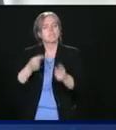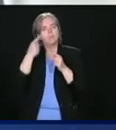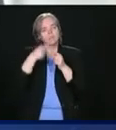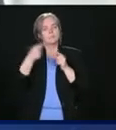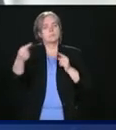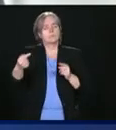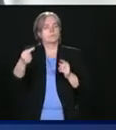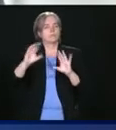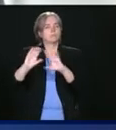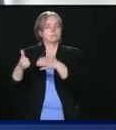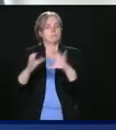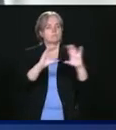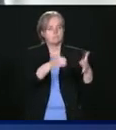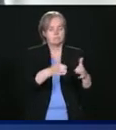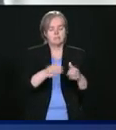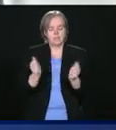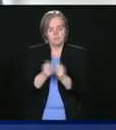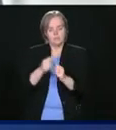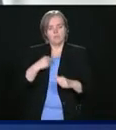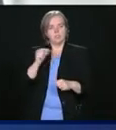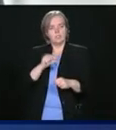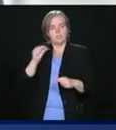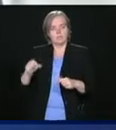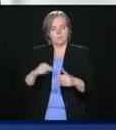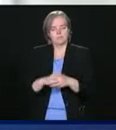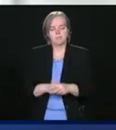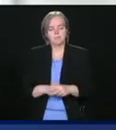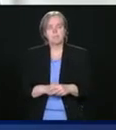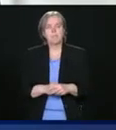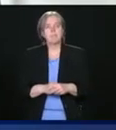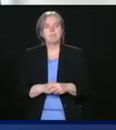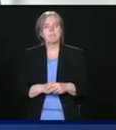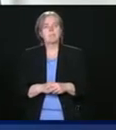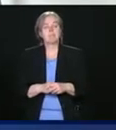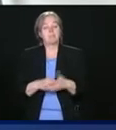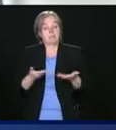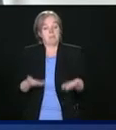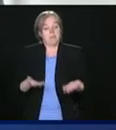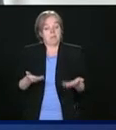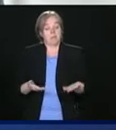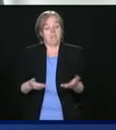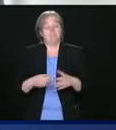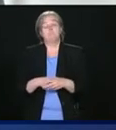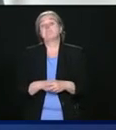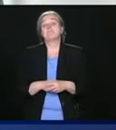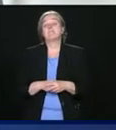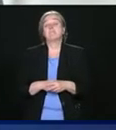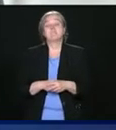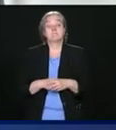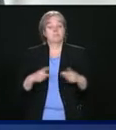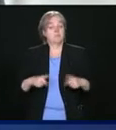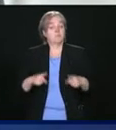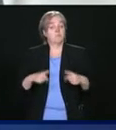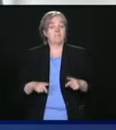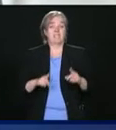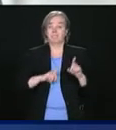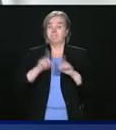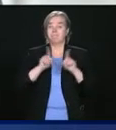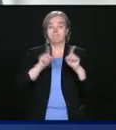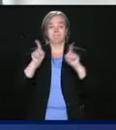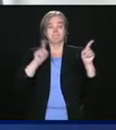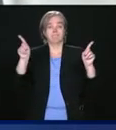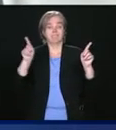voter des mesures pour aider les Canadiens. En ce moment, nous sommes dans une situation où des élus de partout à travers le pays et